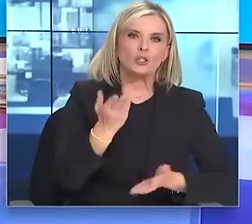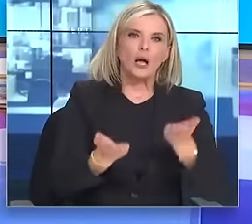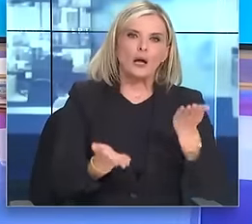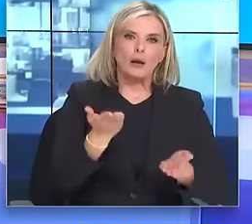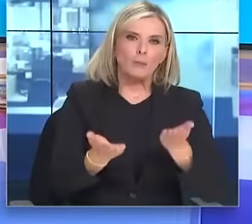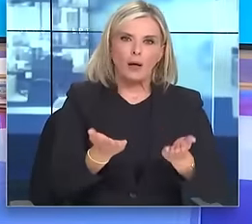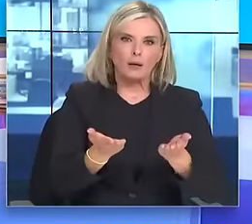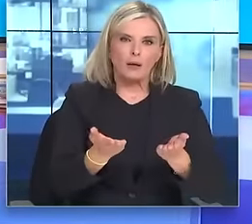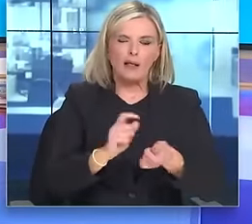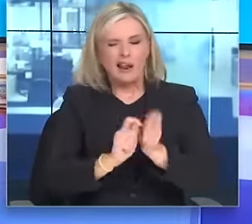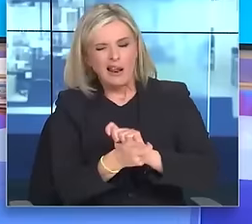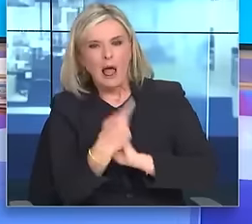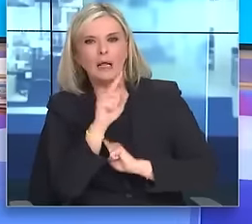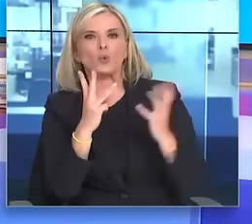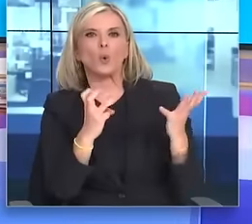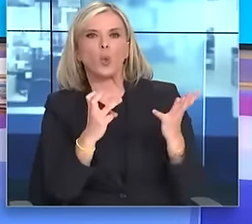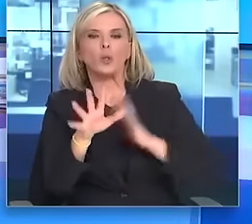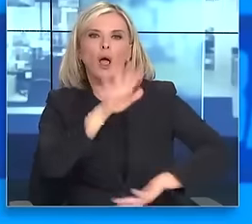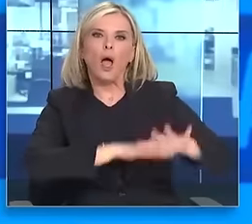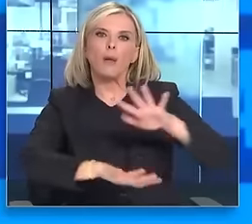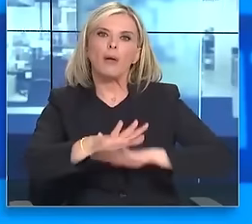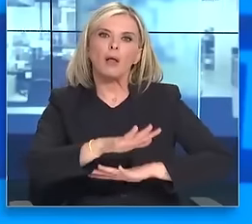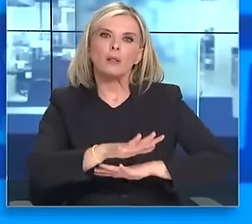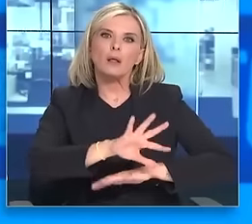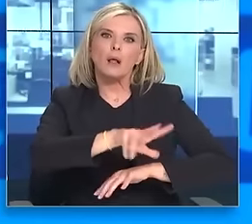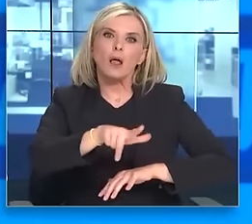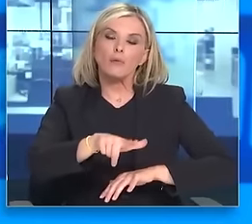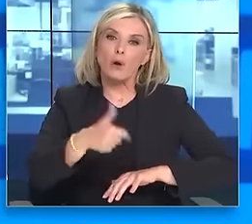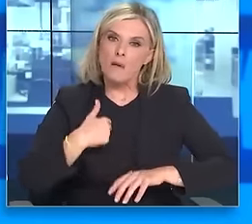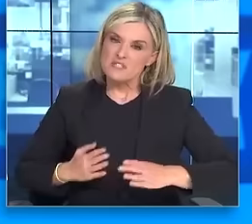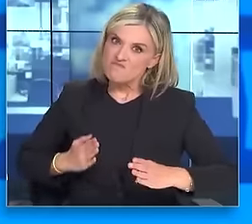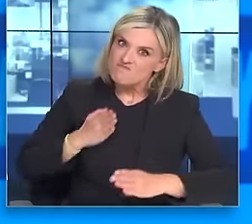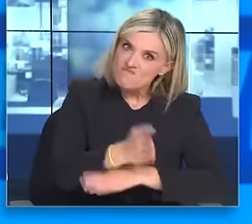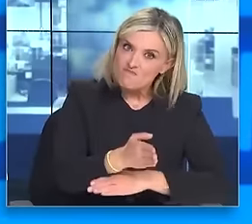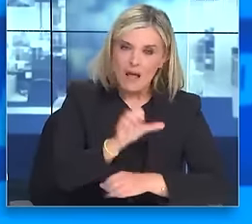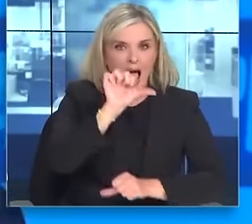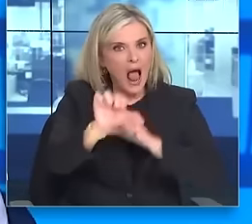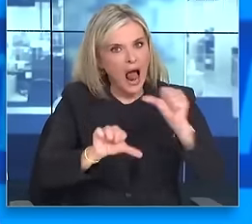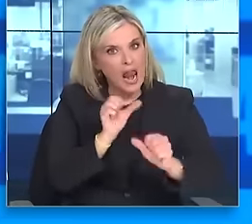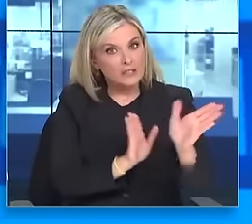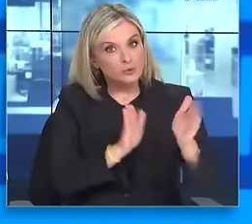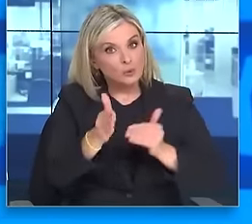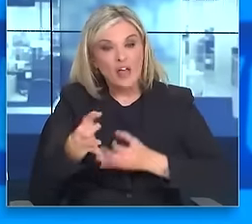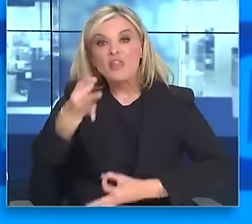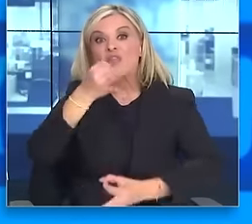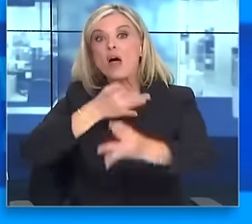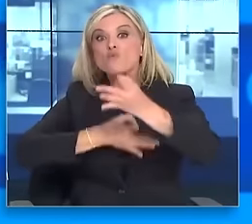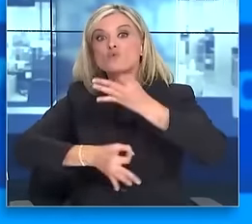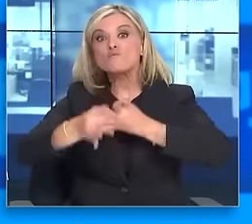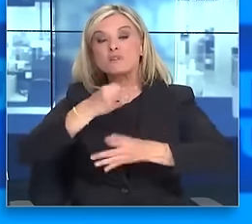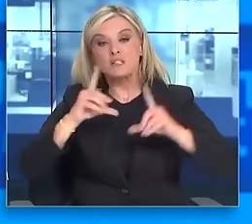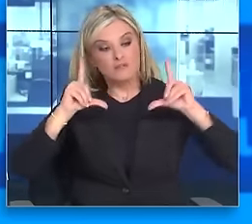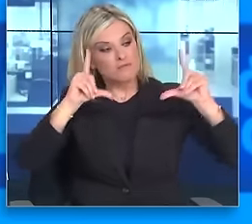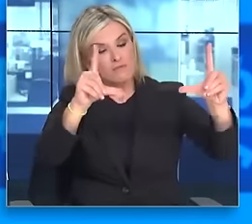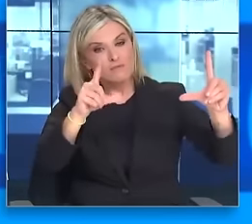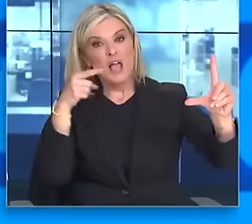Αυτό είναι καινούργια πρακτική σχετικά. Θα παρέμβουμε με ακόμα πιο έντονο τρόπο. Αλλάζει συσκευασία, θα μου το λες με μεγάλη ένδειξη στο